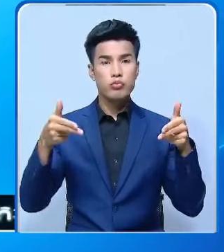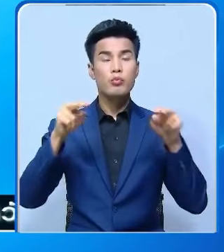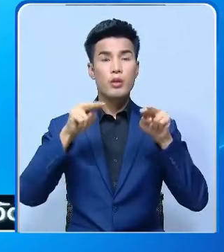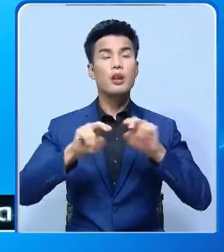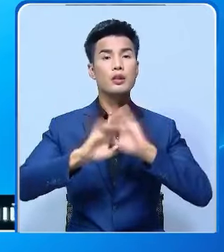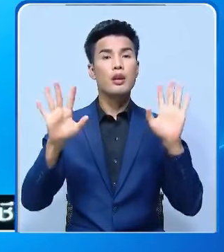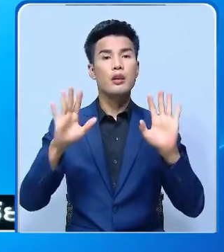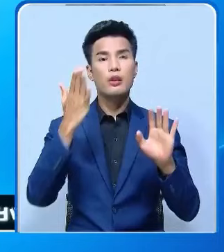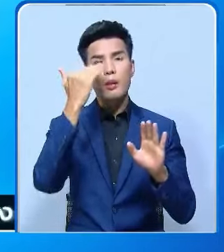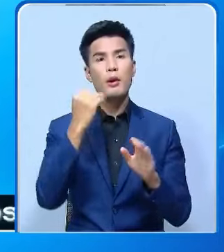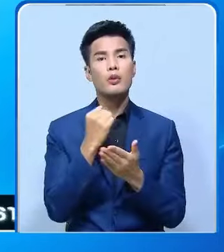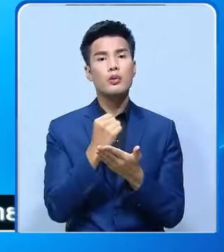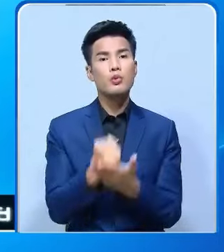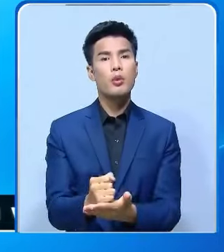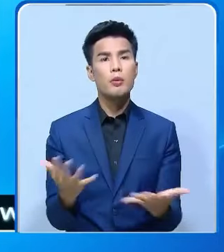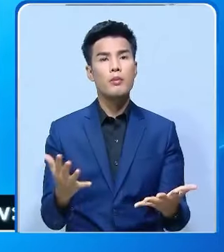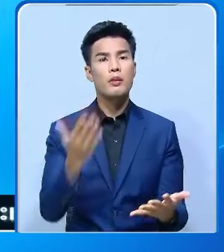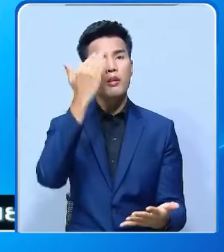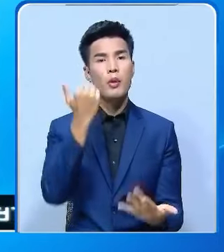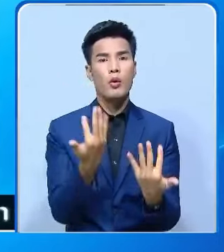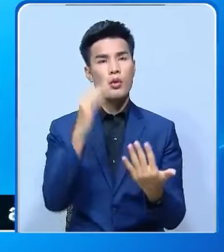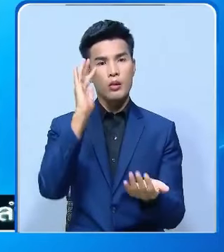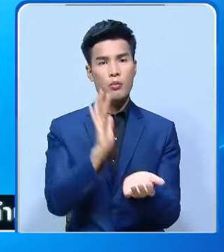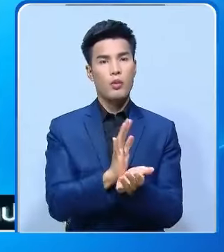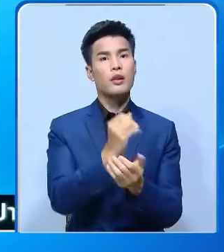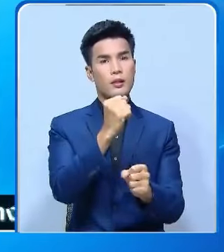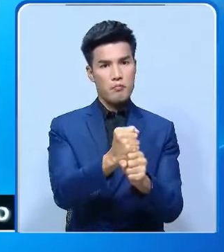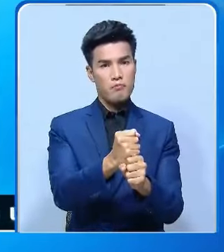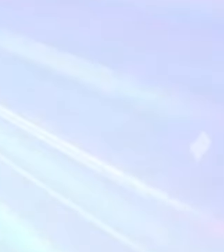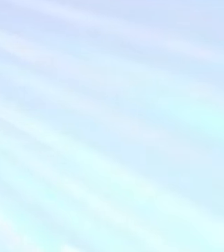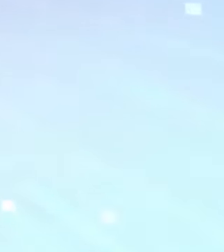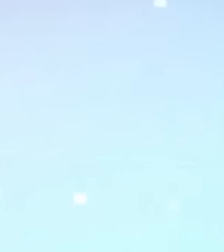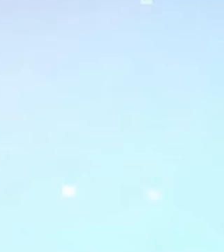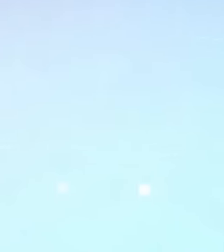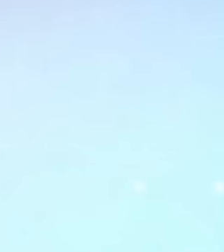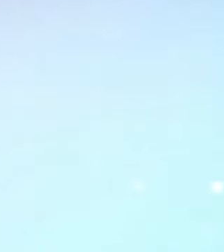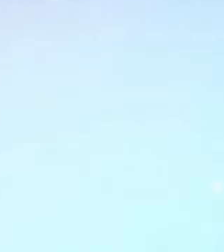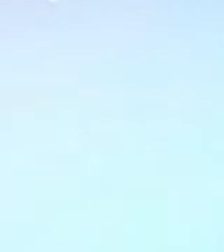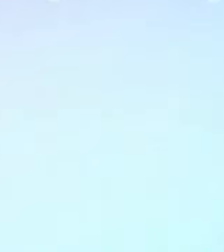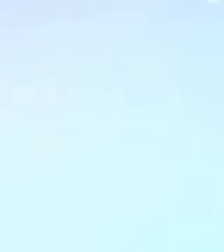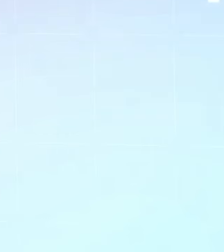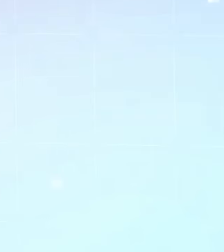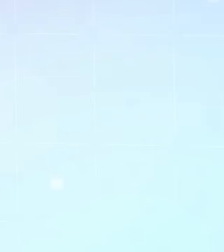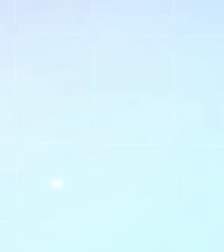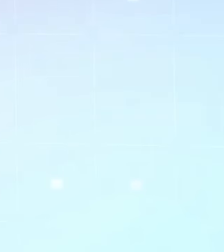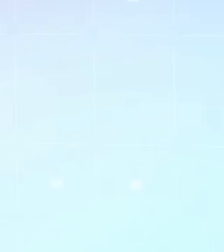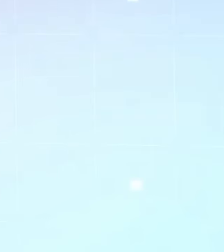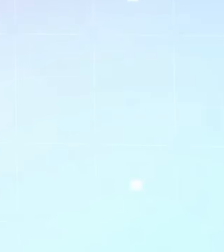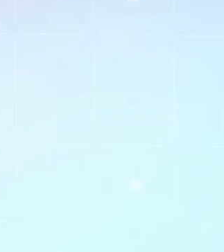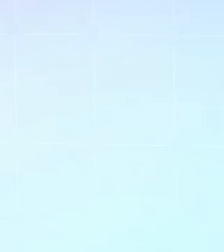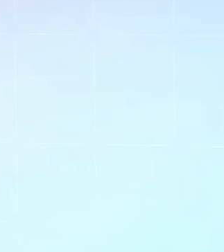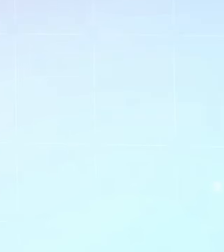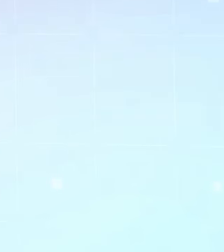เจนทำไมมันถึงไม่คืบก็เดี๋ยวต้องรอฟังทางตำรวจสนบางพลัชี้แจงด้วยนะครับคือ